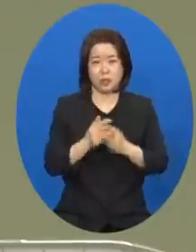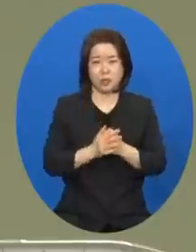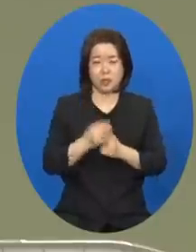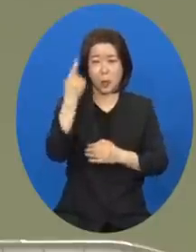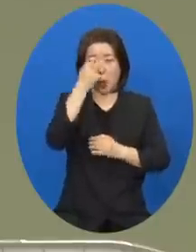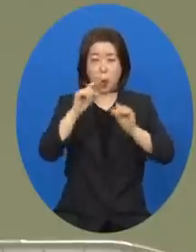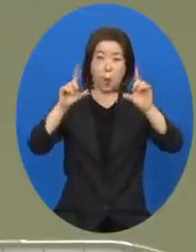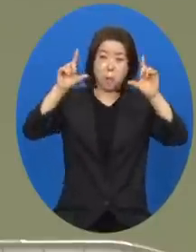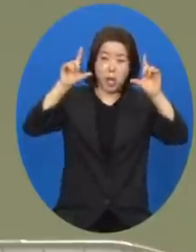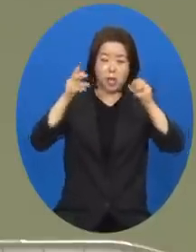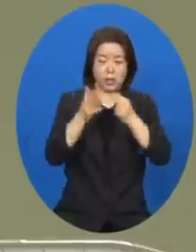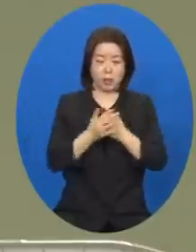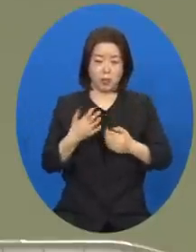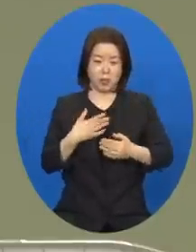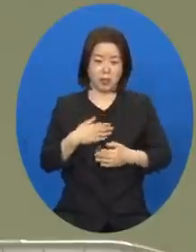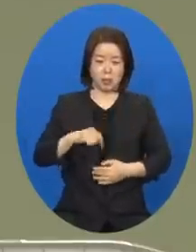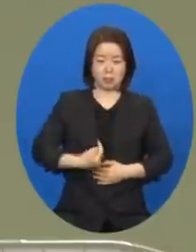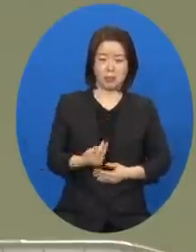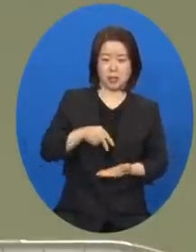때문에, 자기 위치 때문에.